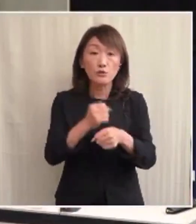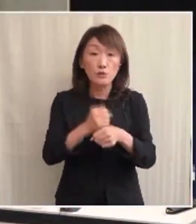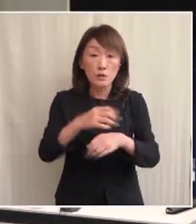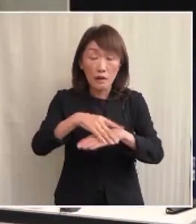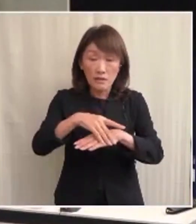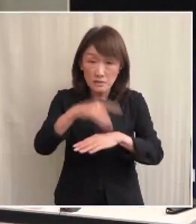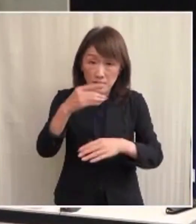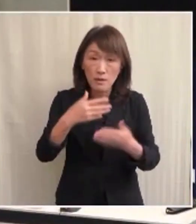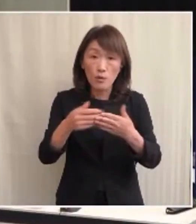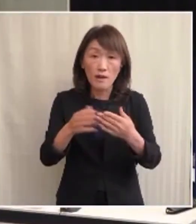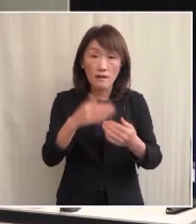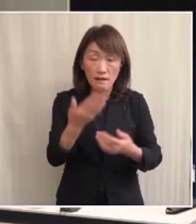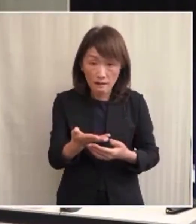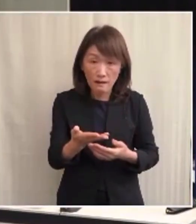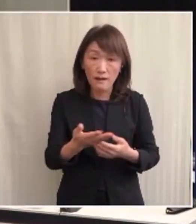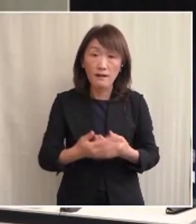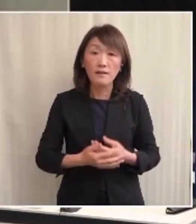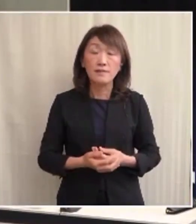てなんですか。